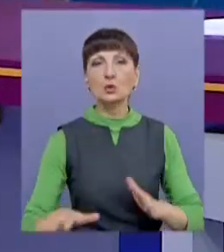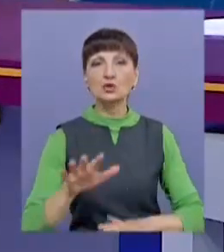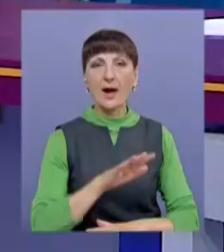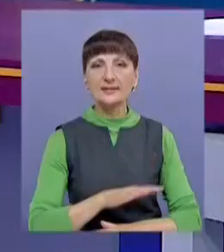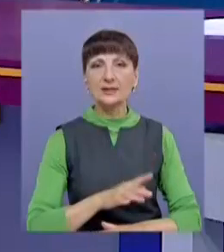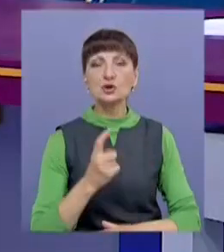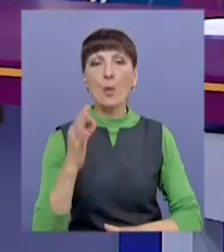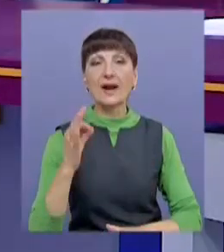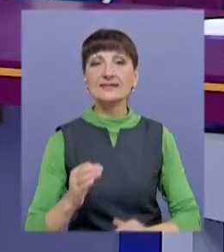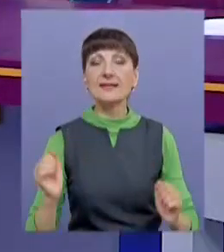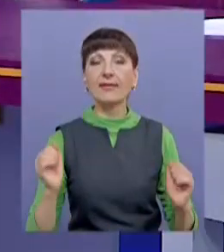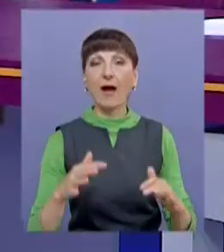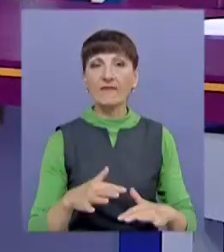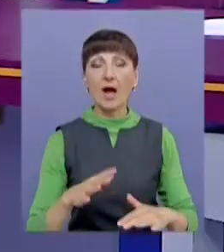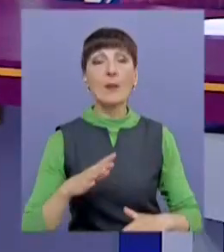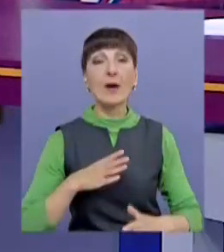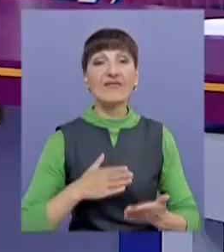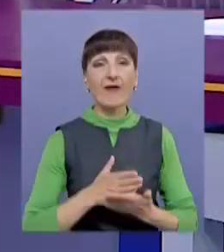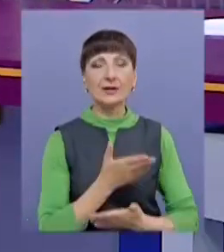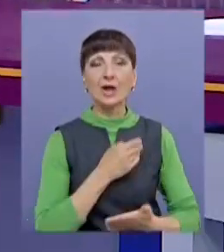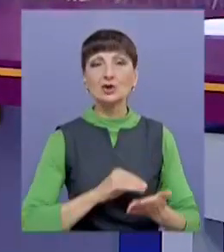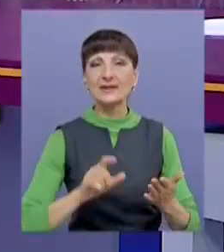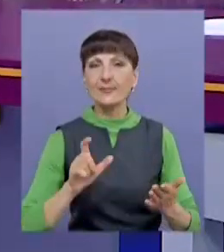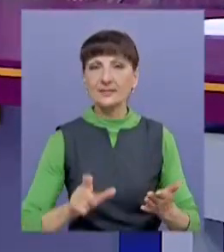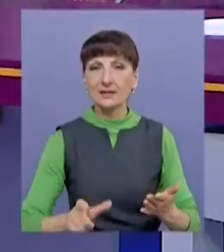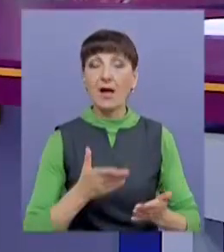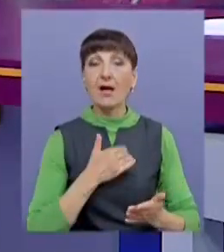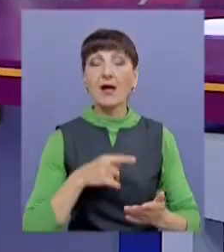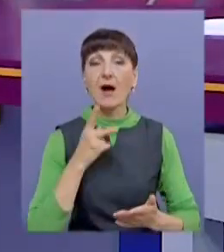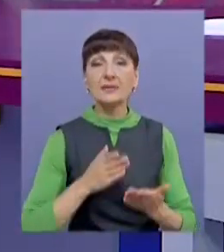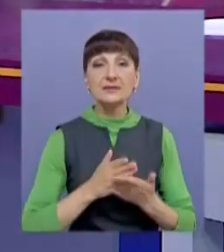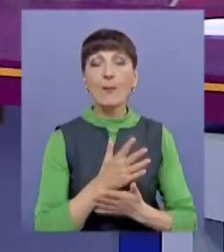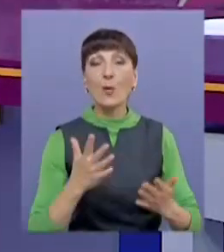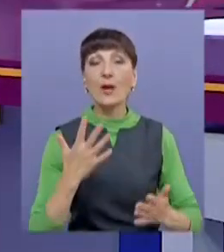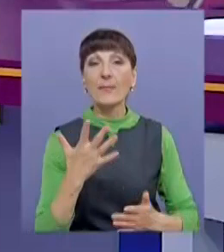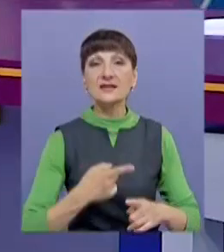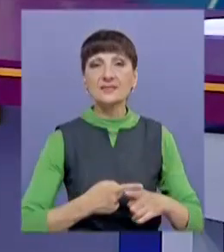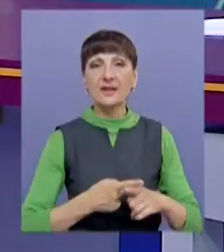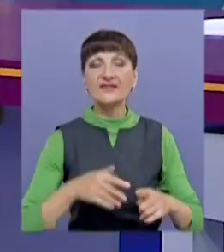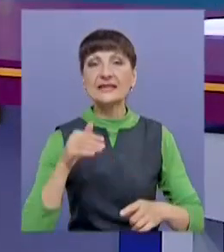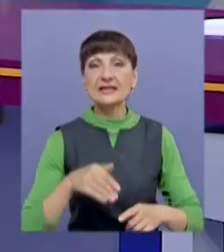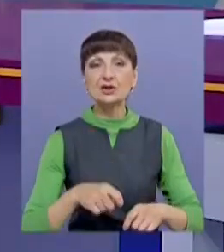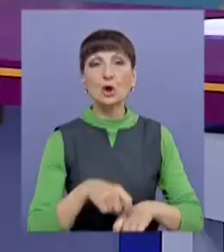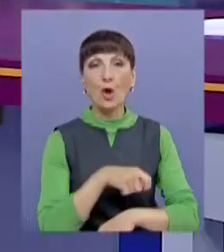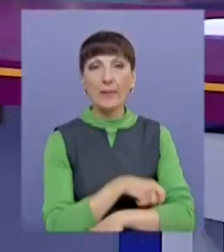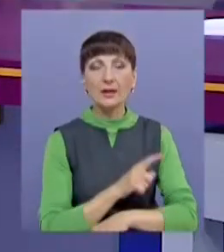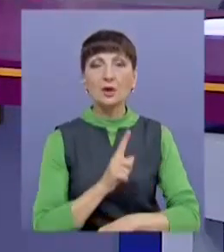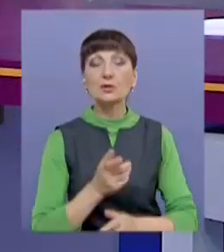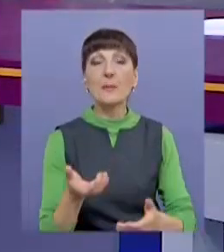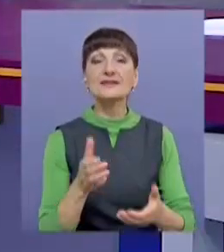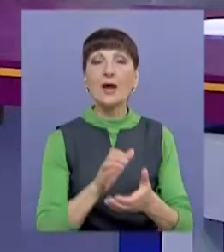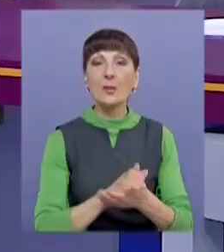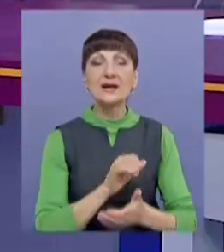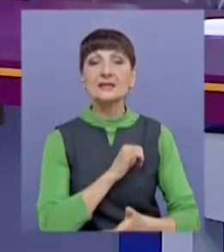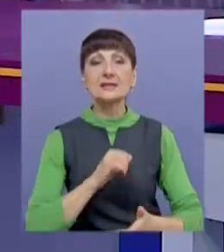со 100% явкой побывала Алтыншаш Смагулова. Моя коллега преодолела больше 5500 километров, чтобы познакомиться